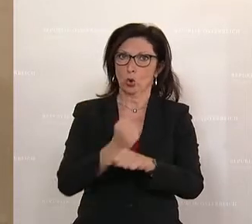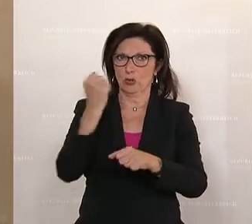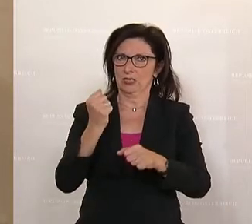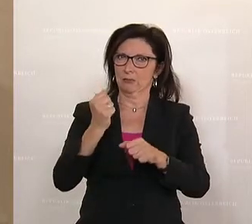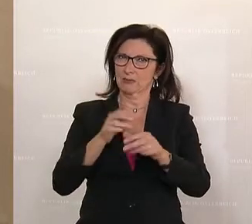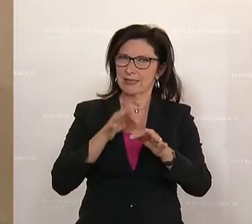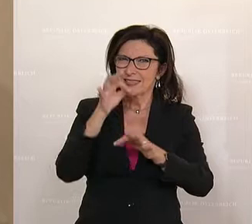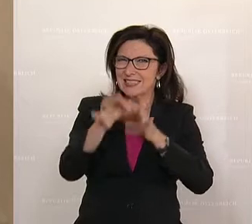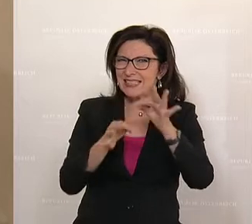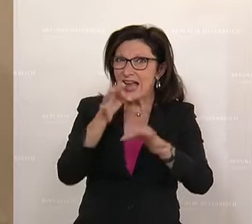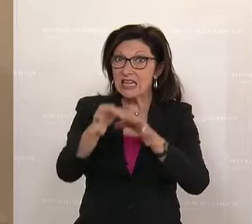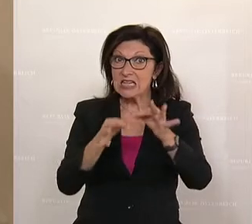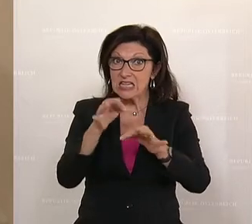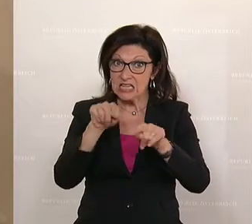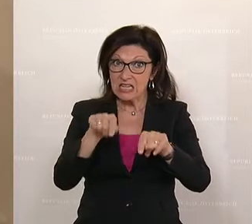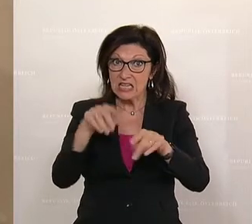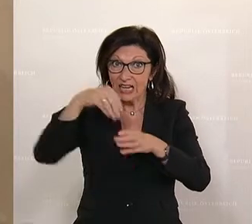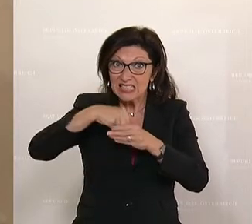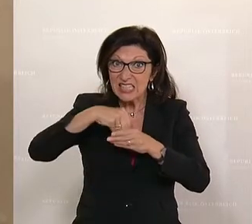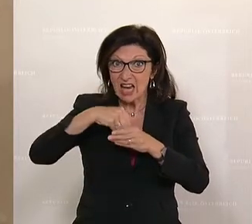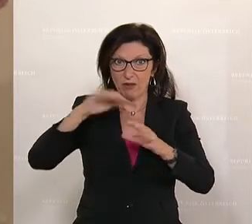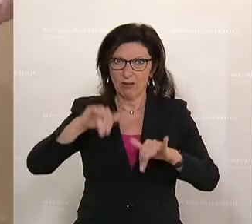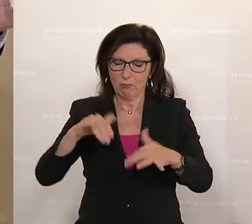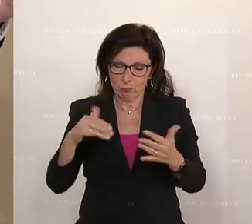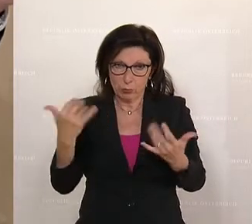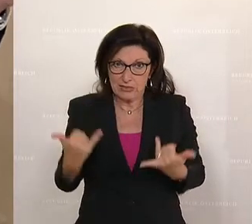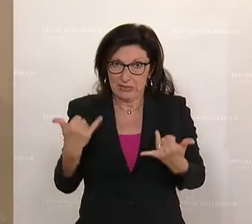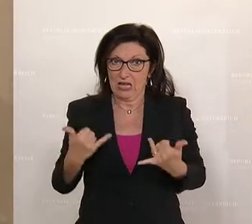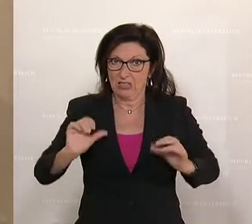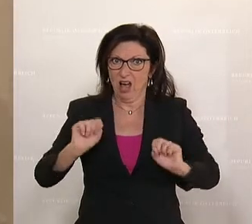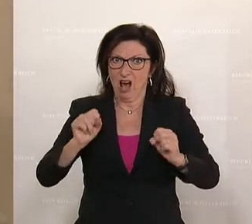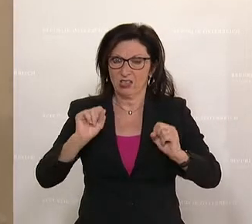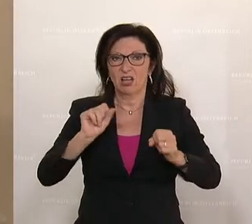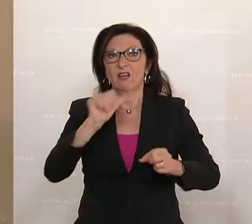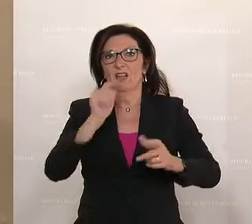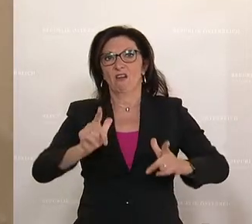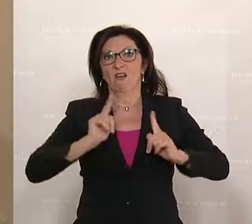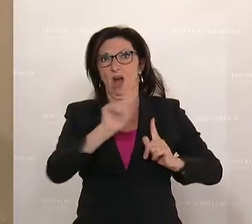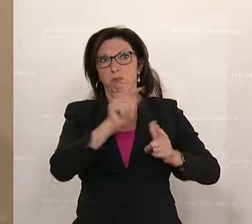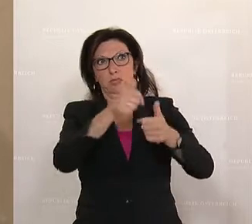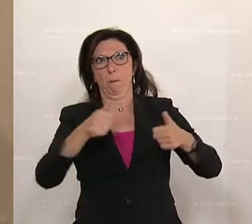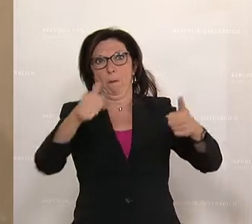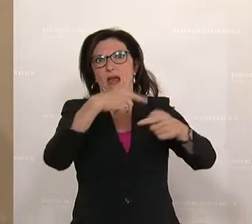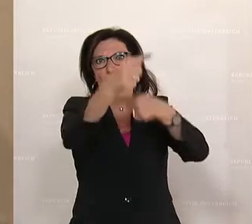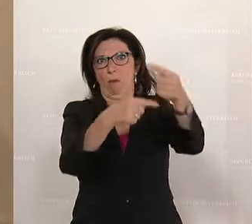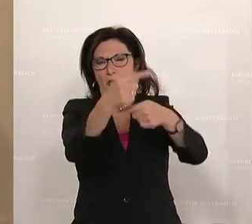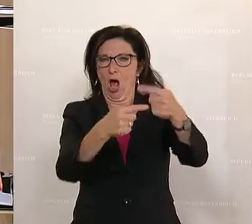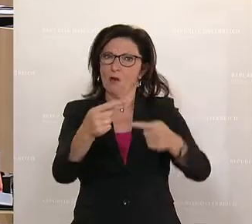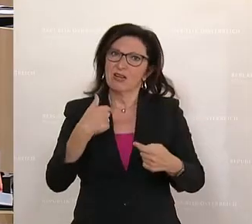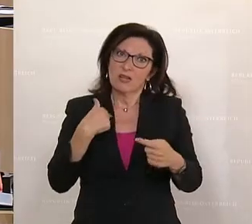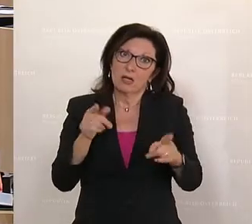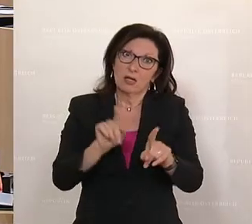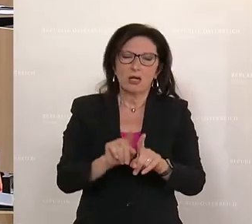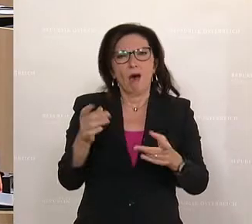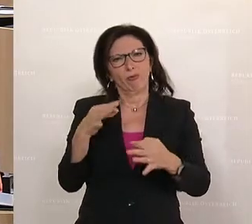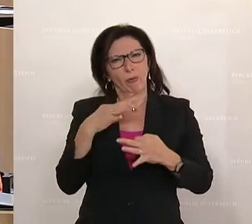strategischen Reserve jetzt handeln müssen und nicht darauf warten können, ob die Plattform dann tatsächlich uns unterstützt und hilft. Ich habe es auch, muss ich auch offen dazu sagen, ein wenig